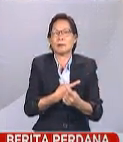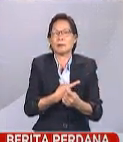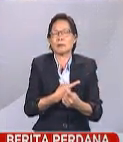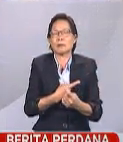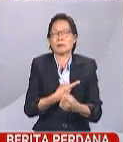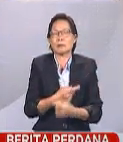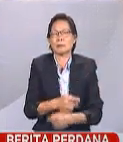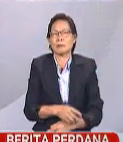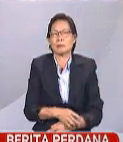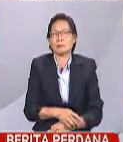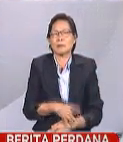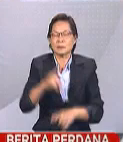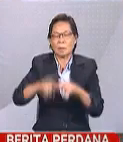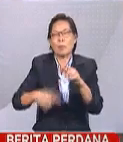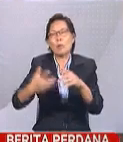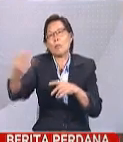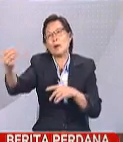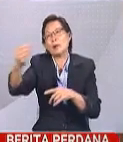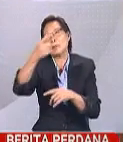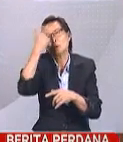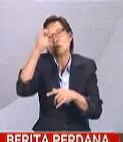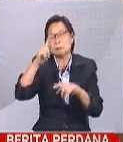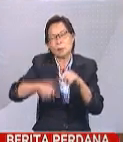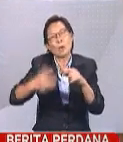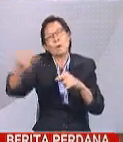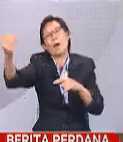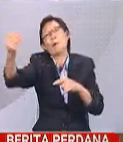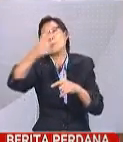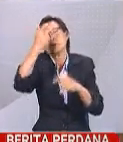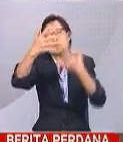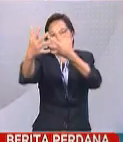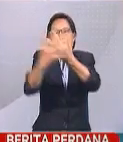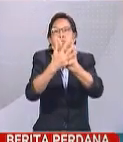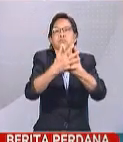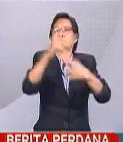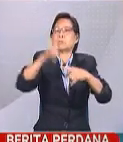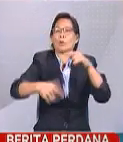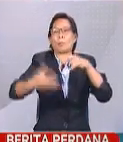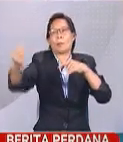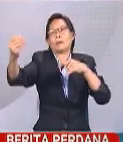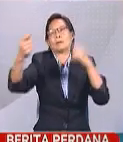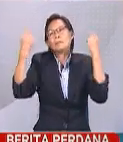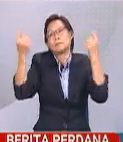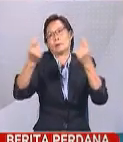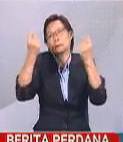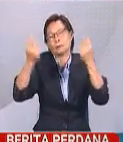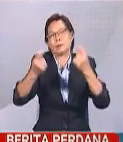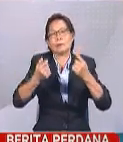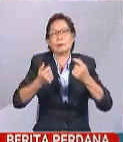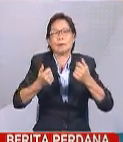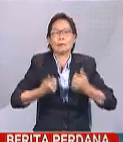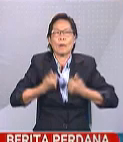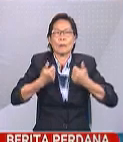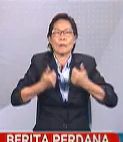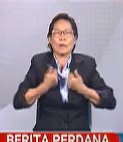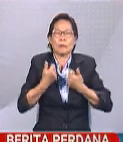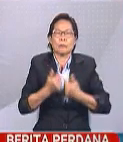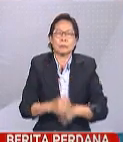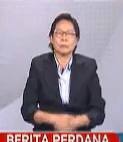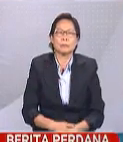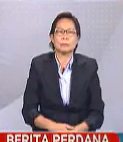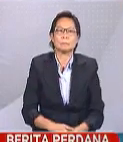ada tirasi, ada semi dah boleh nak tubik. Itu terisah dah lah, tak sih dah buat ni.